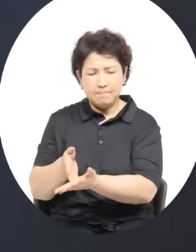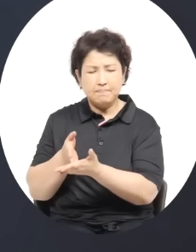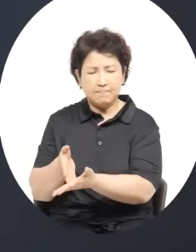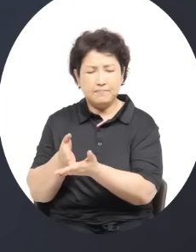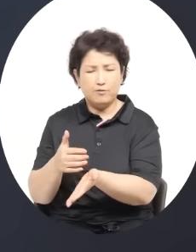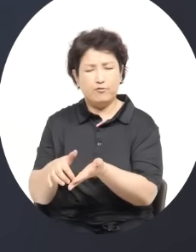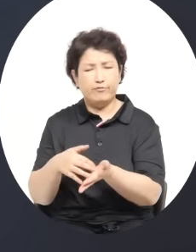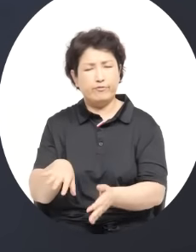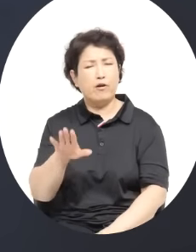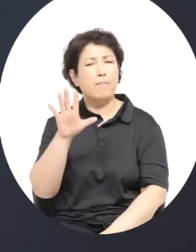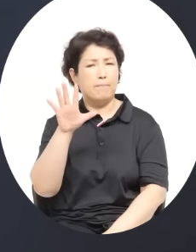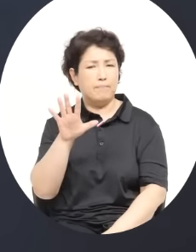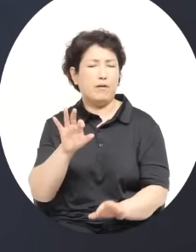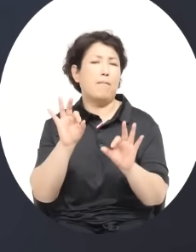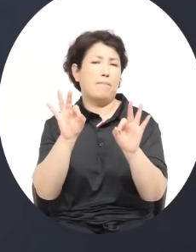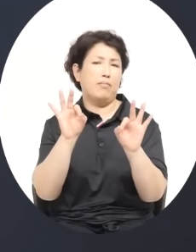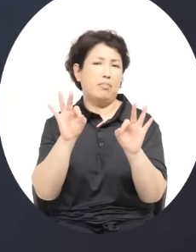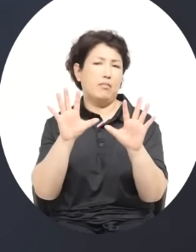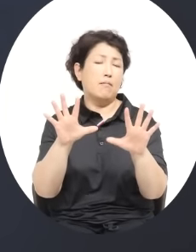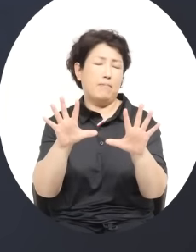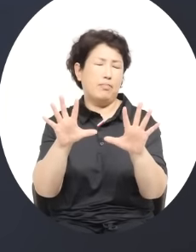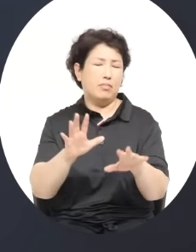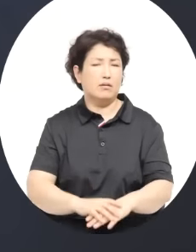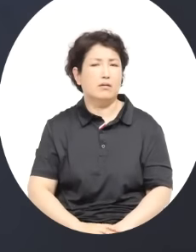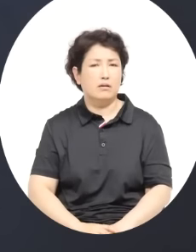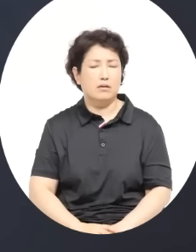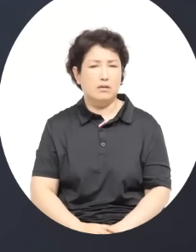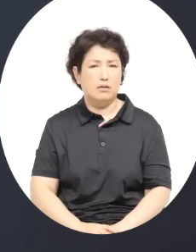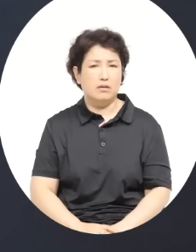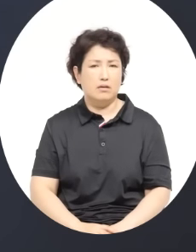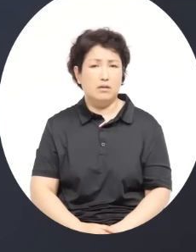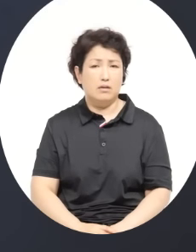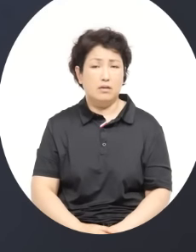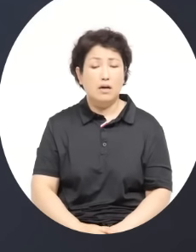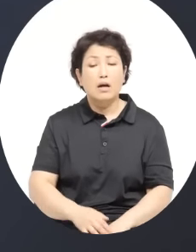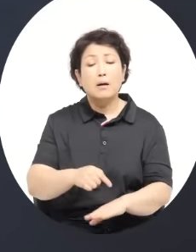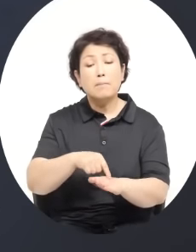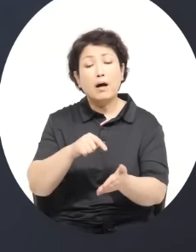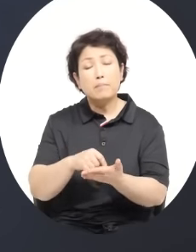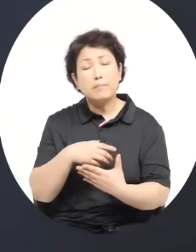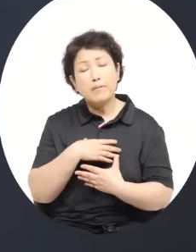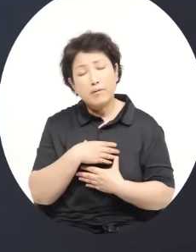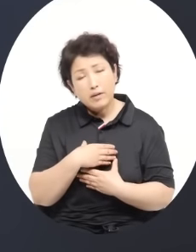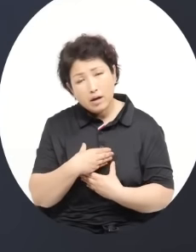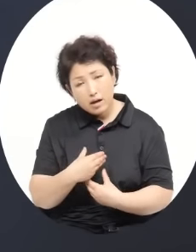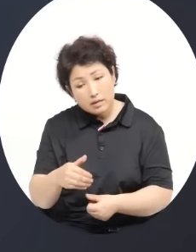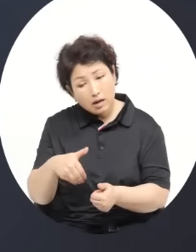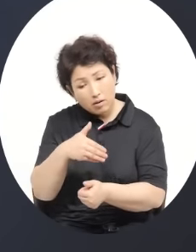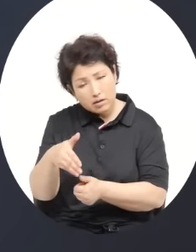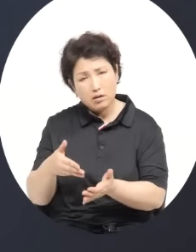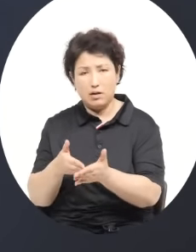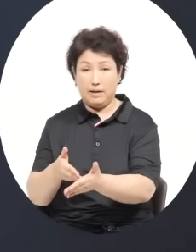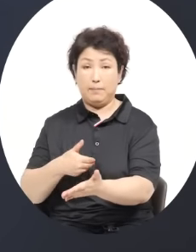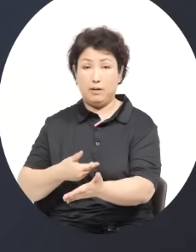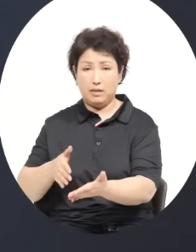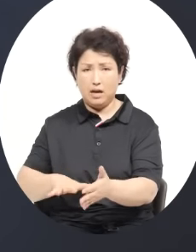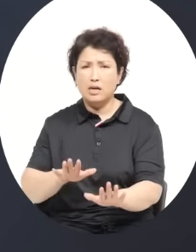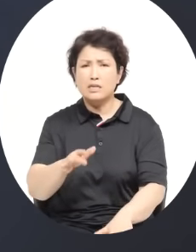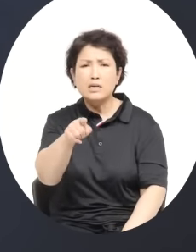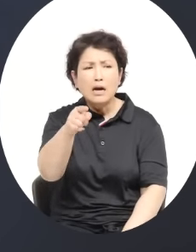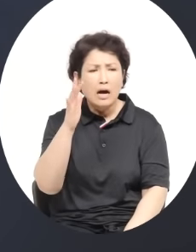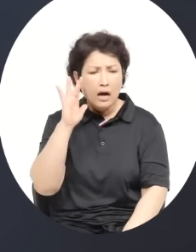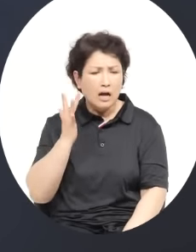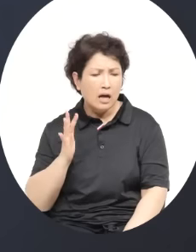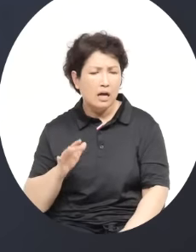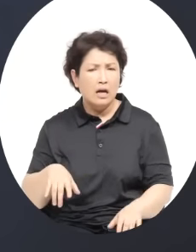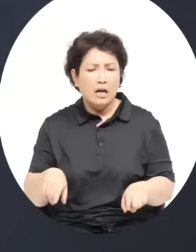한다. 이렇게 생각을 하고. 근데 그렇게 할 때 내가 편안하게 그렇게 해야 되는데 자기가 지금 긴장돼서